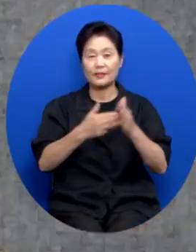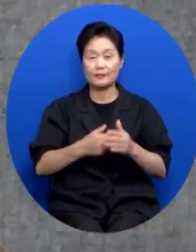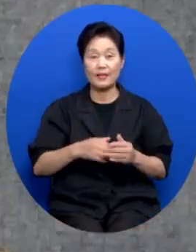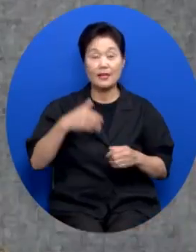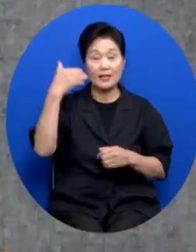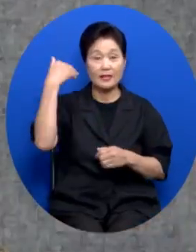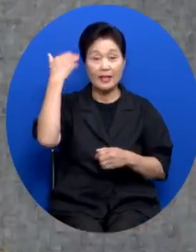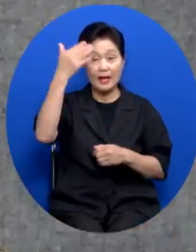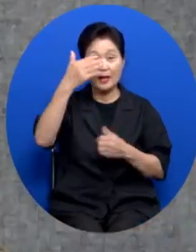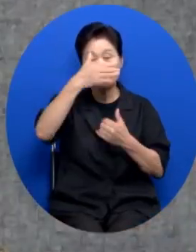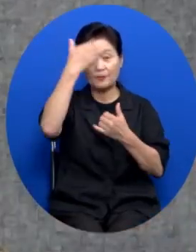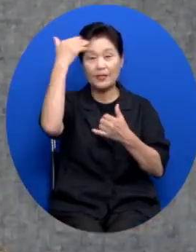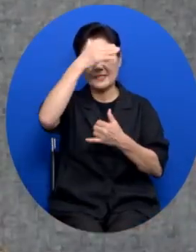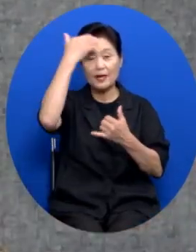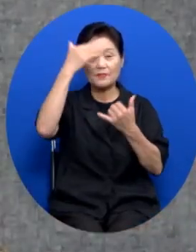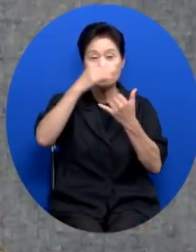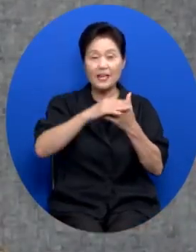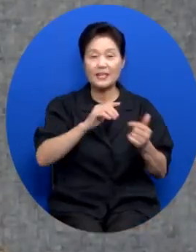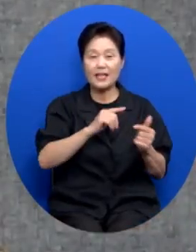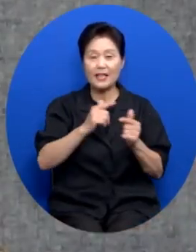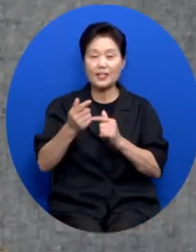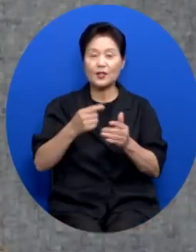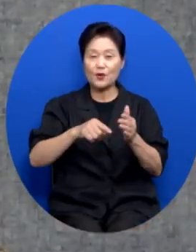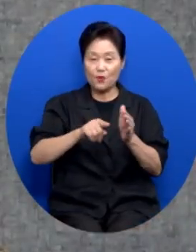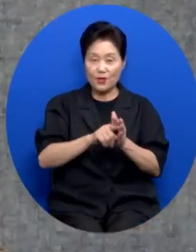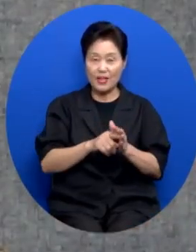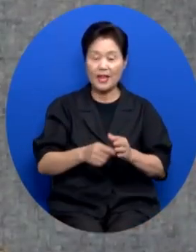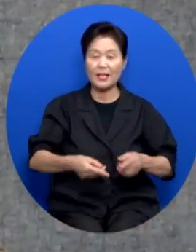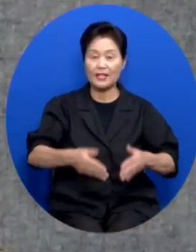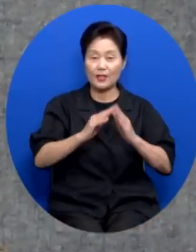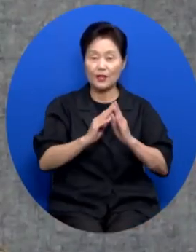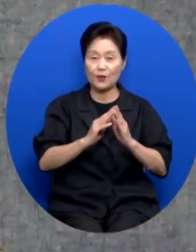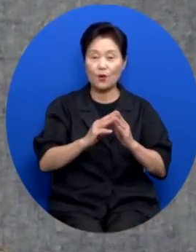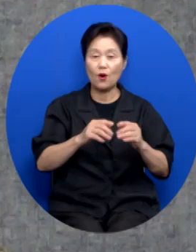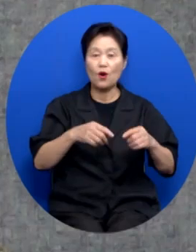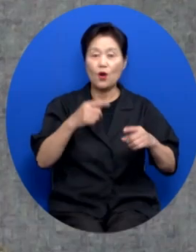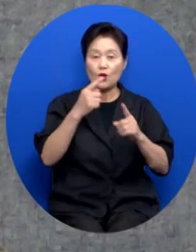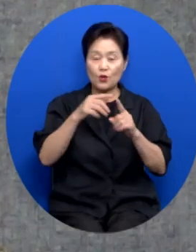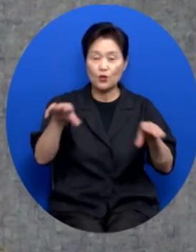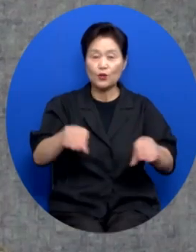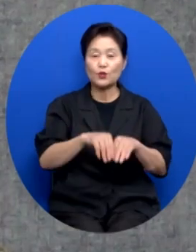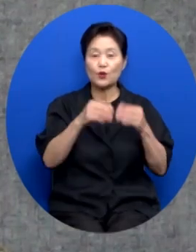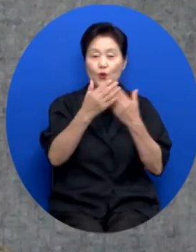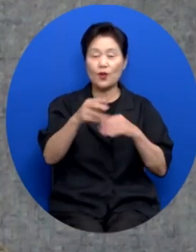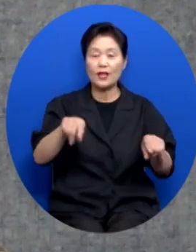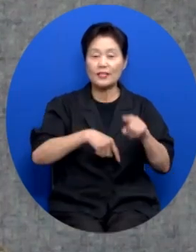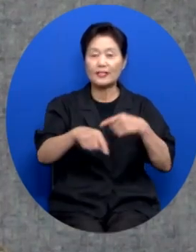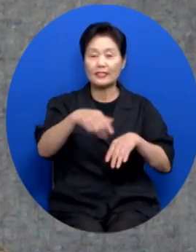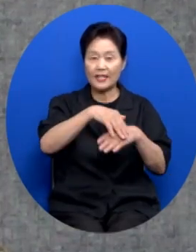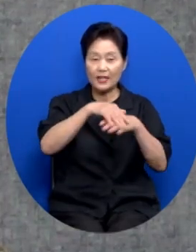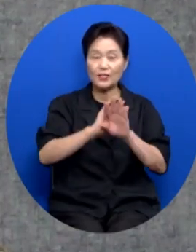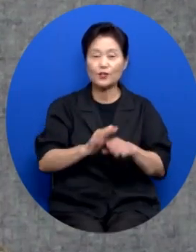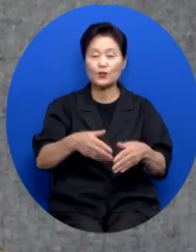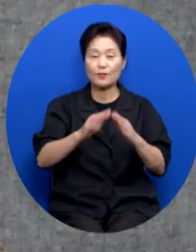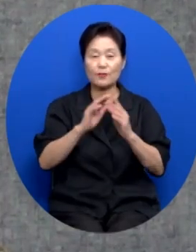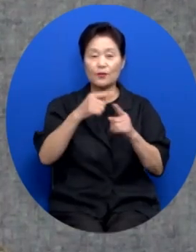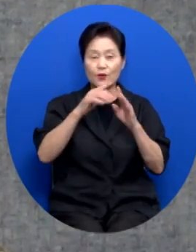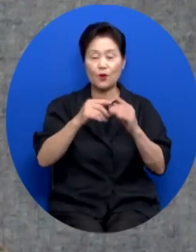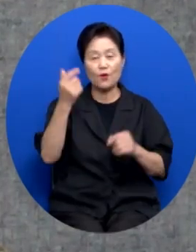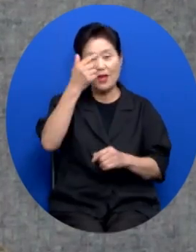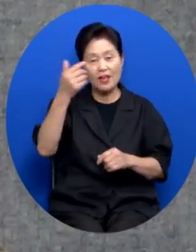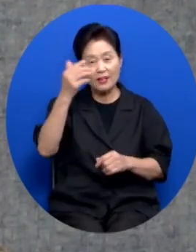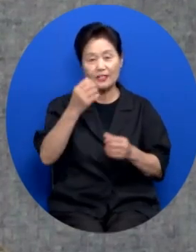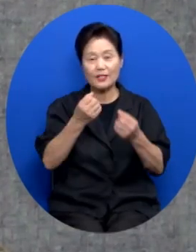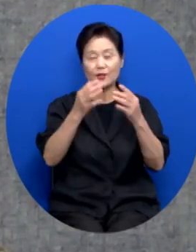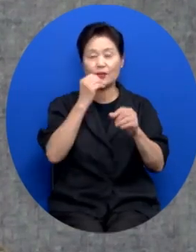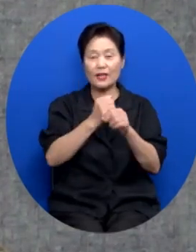세대를 일으키고 종의 정책을 수립하며 교회의 영성을 새롭게 하는 여러 분야에서